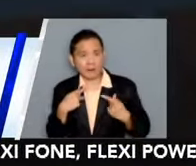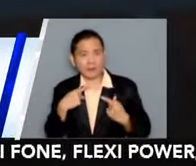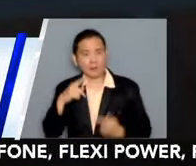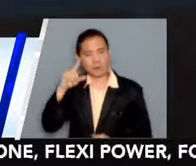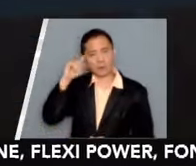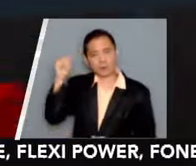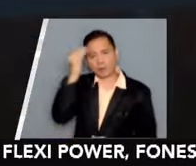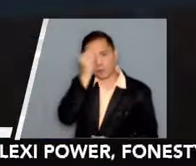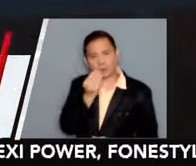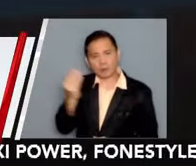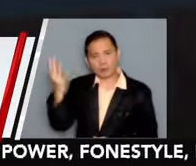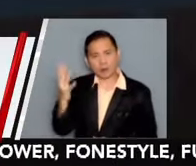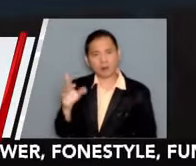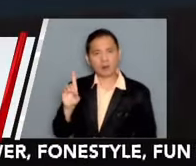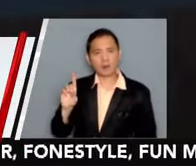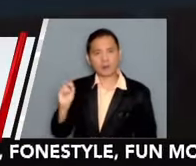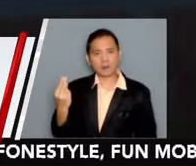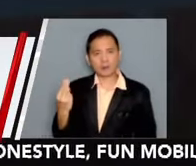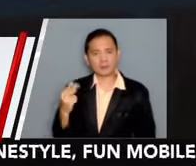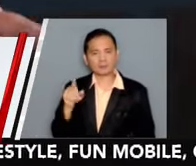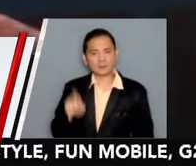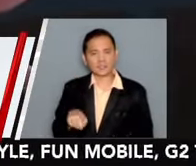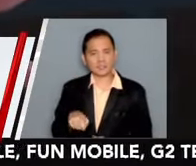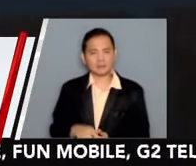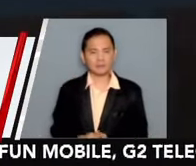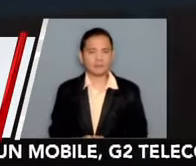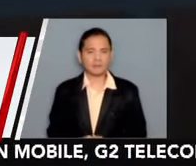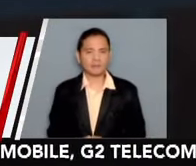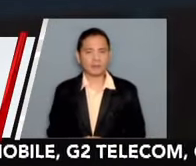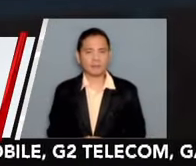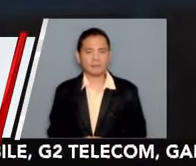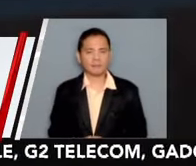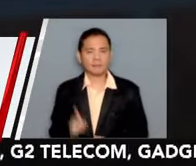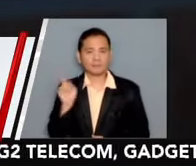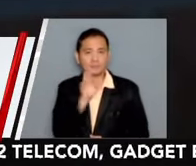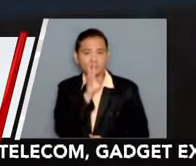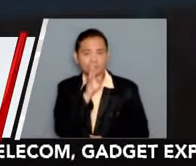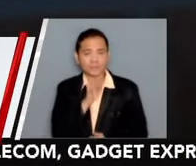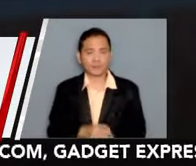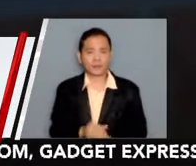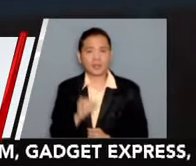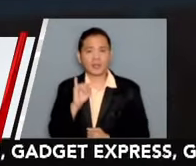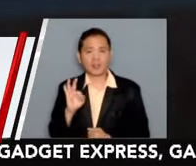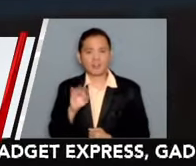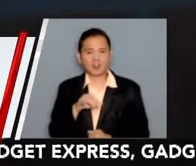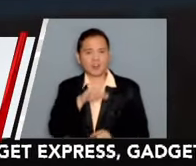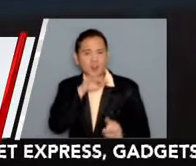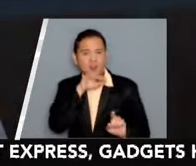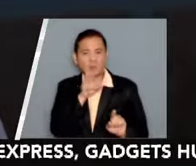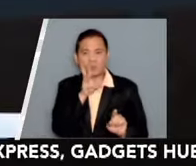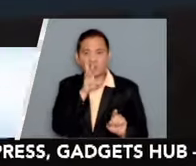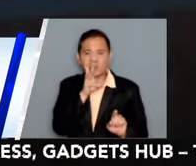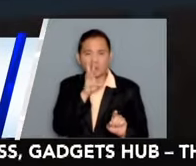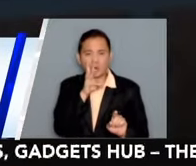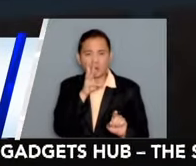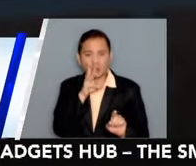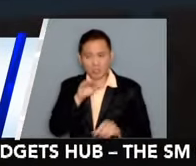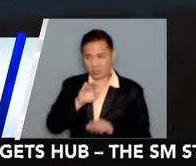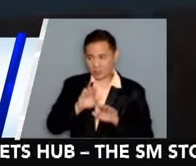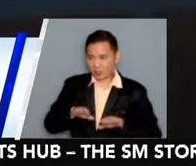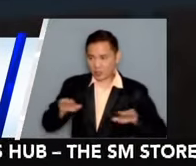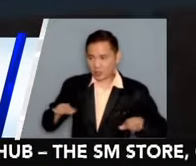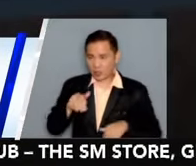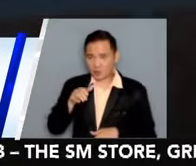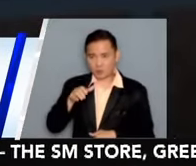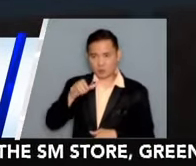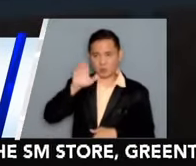You get bacterial infections, skin disease, pag accidentally nakainom yung bata, what we can do is test the water. Kung talagang